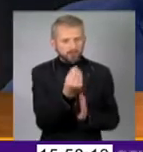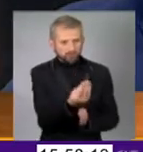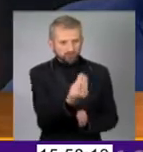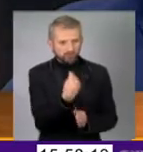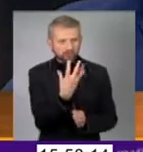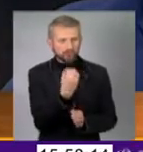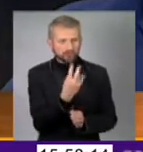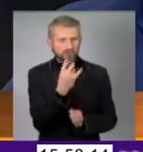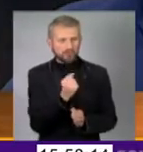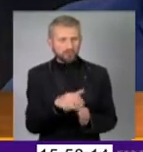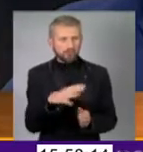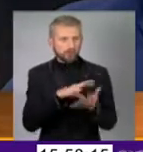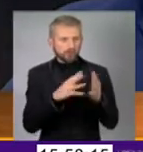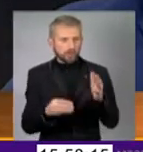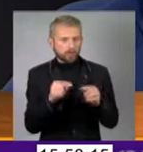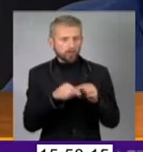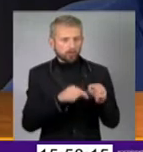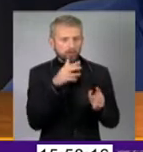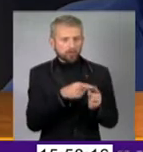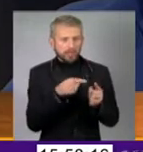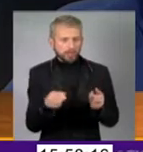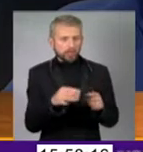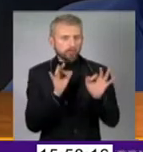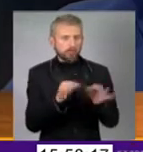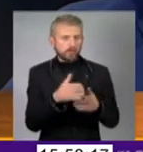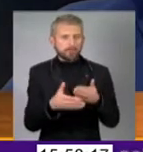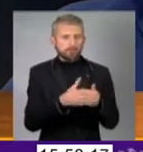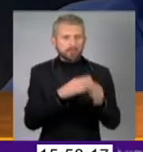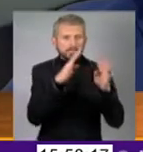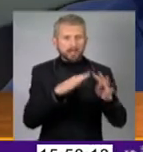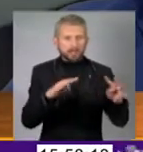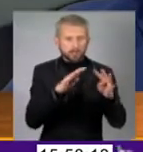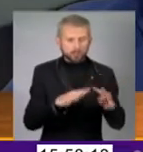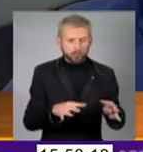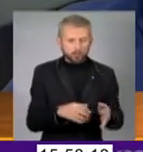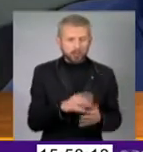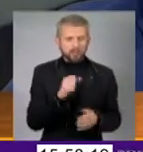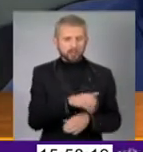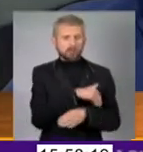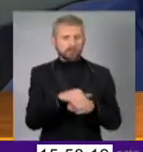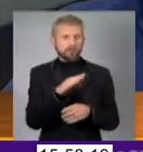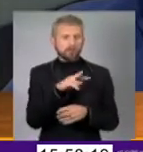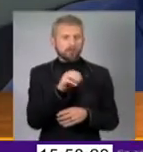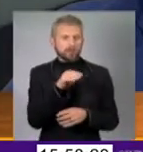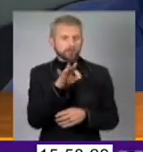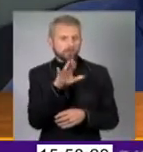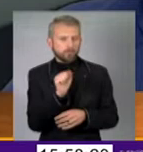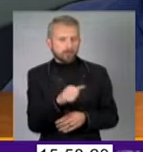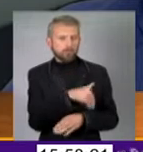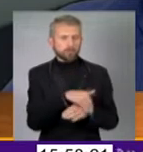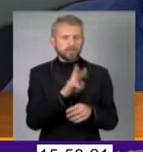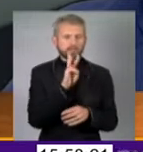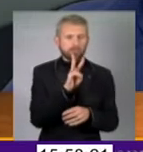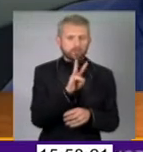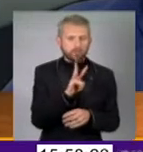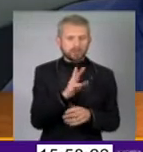масиви Винограда. І в нас буквально в цьому періоді, буквально під ялинку, на вулицях Межовій, на вулицях Свободи, що